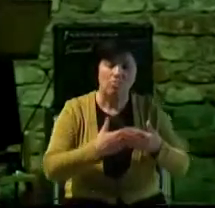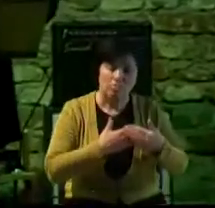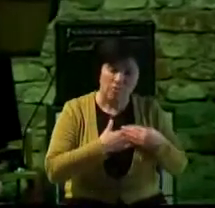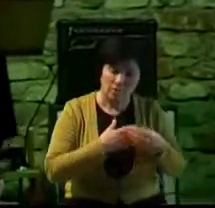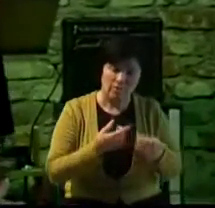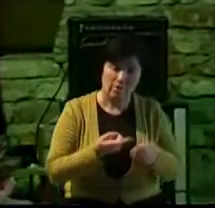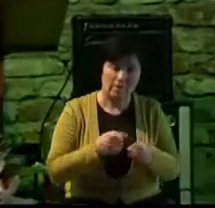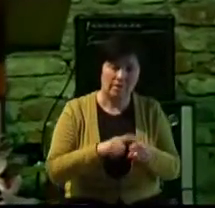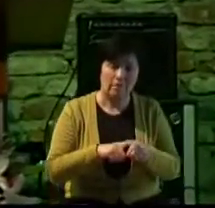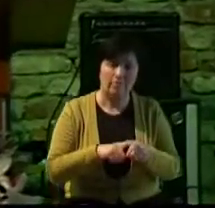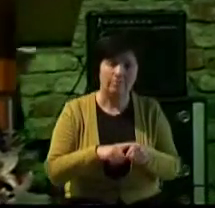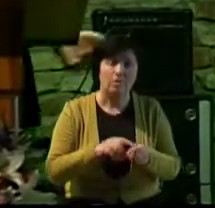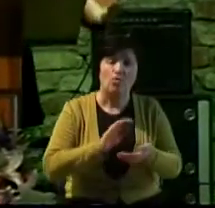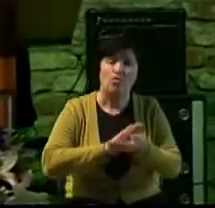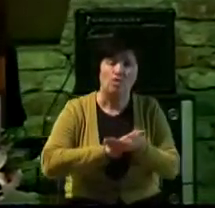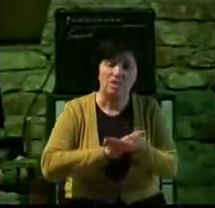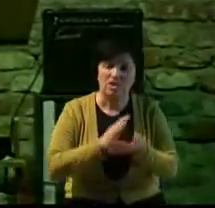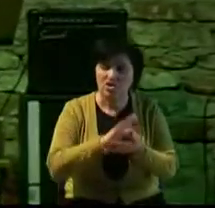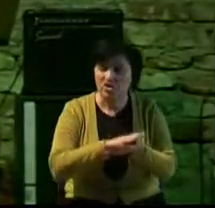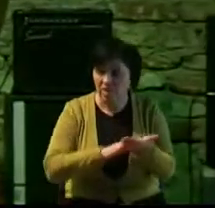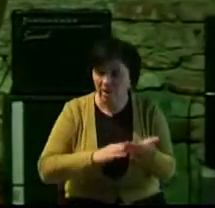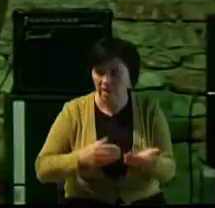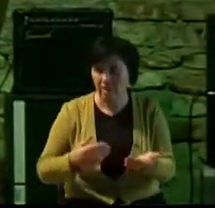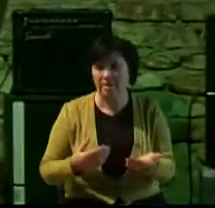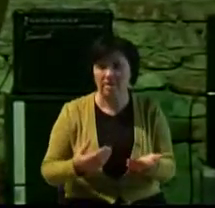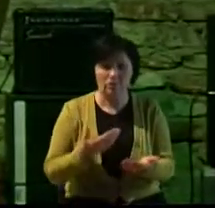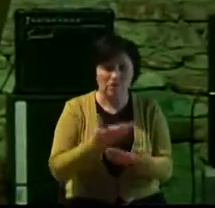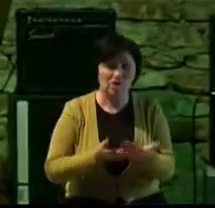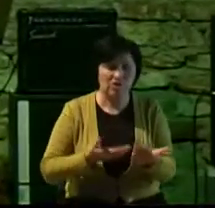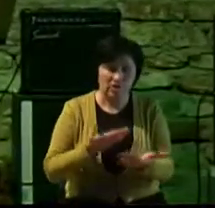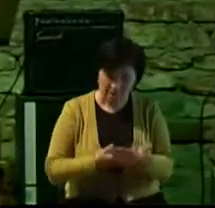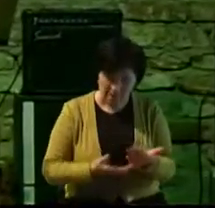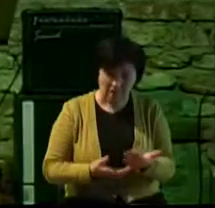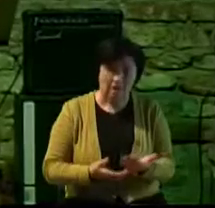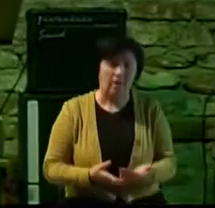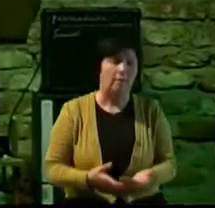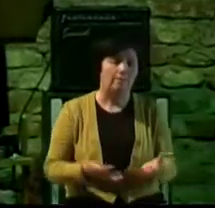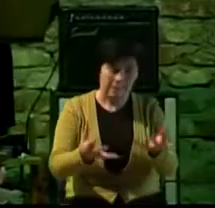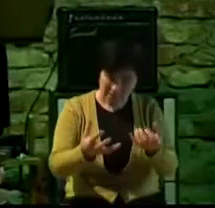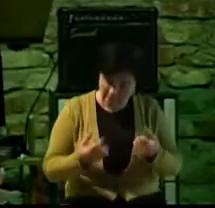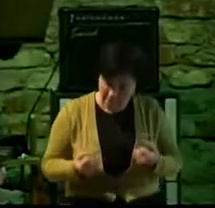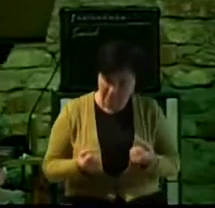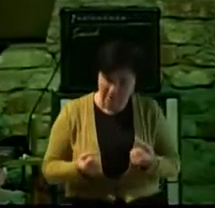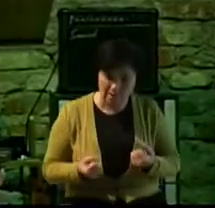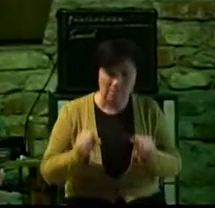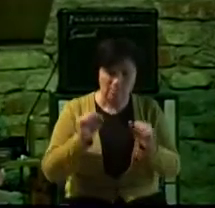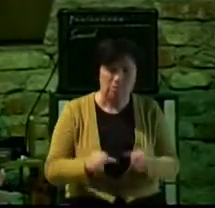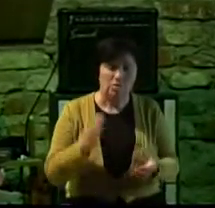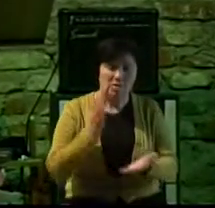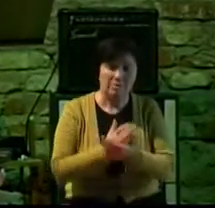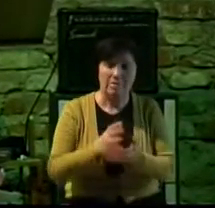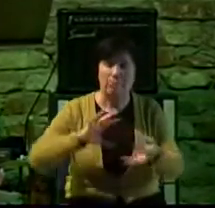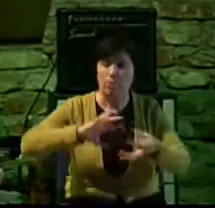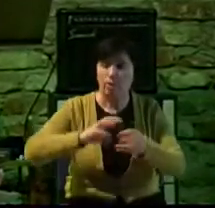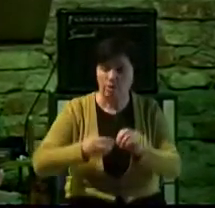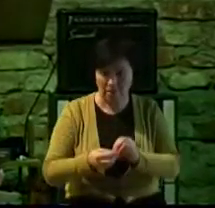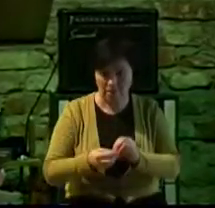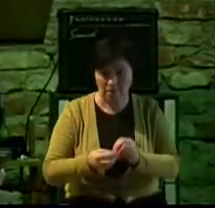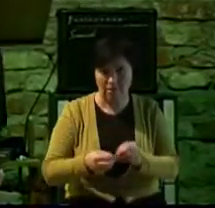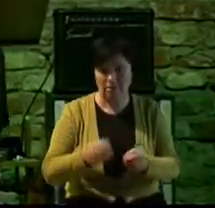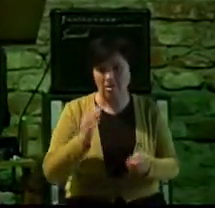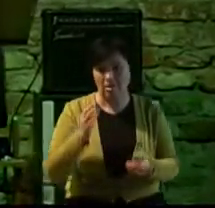обличение, это увещевание, оно принимается. Тогда это может иметь плоды и